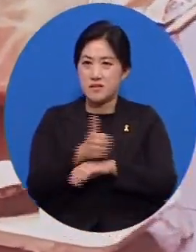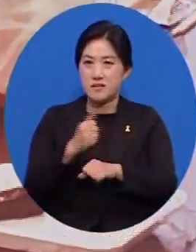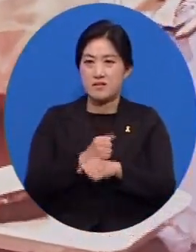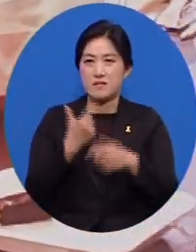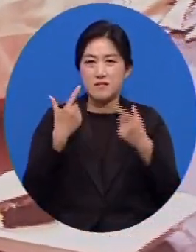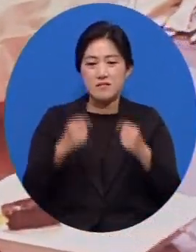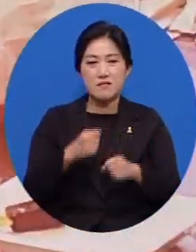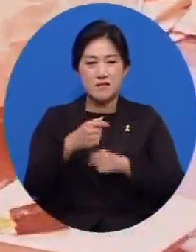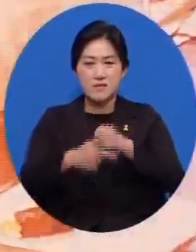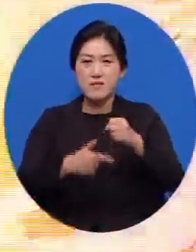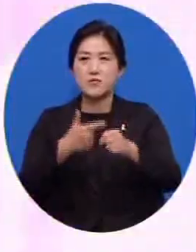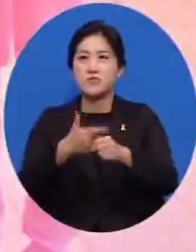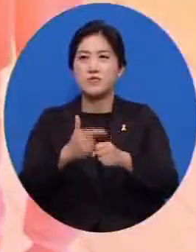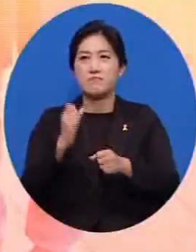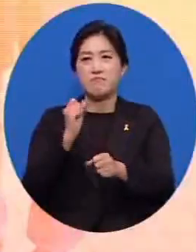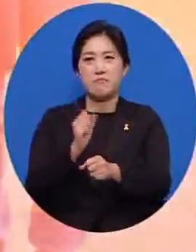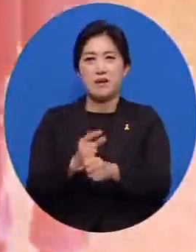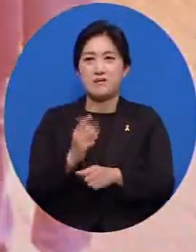그렇게 6년을 보냈네.